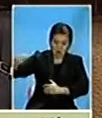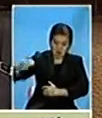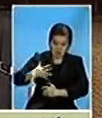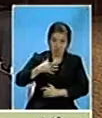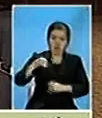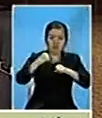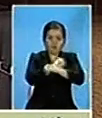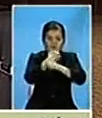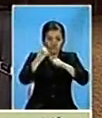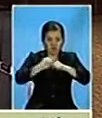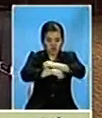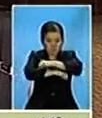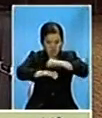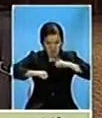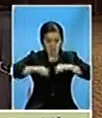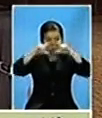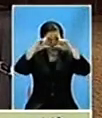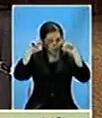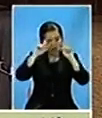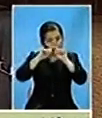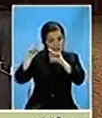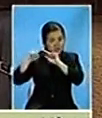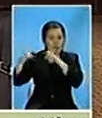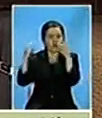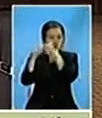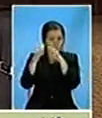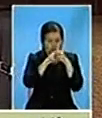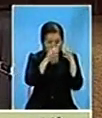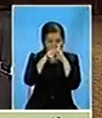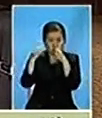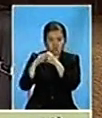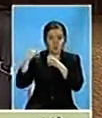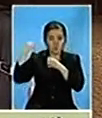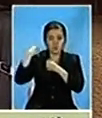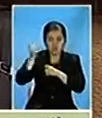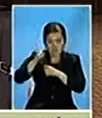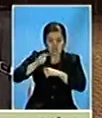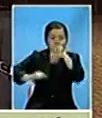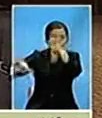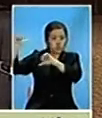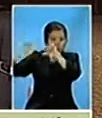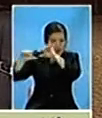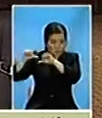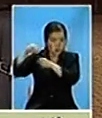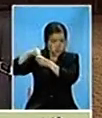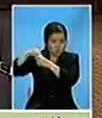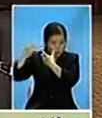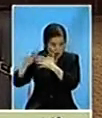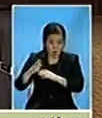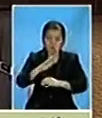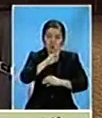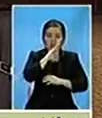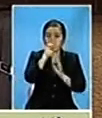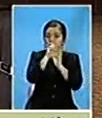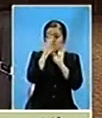พบำบัดพยาบาลต่างๆเหล่านี้เป็นต้นซึ่งเป็นศาสตร์ของการแพทย์แผนปัจจุบันเพราะฉะนั้นถ้าไม่มี